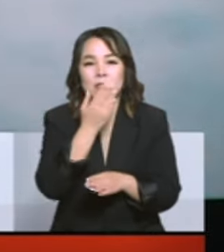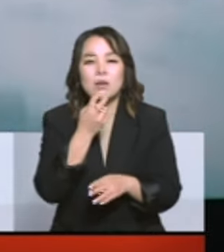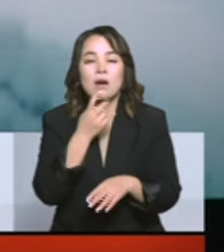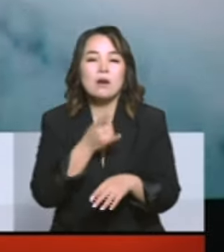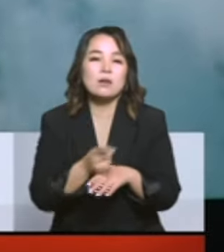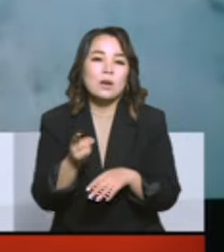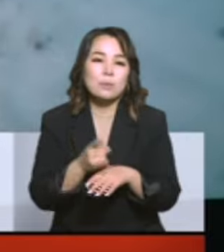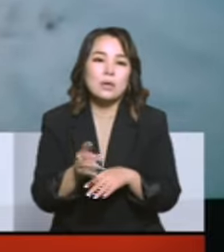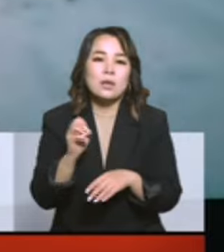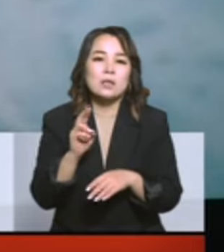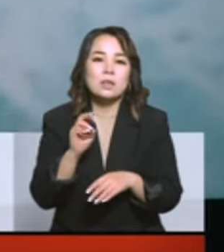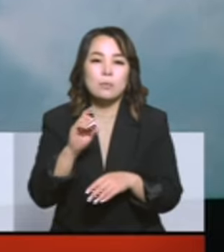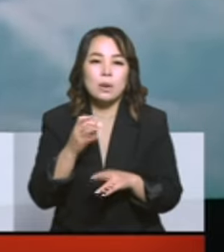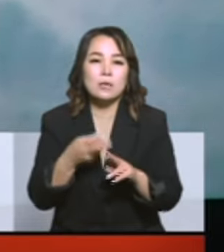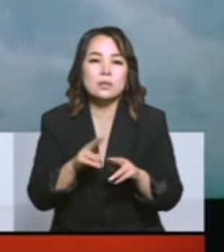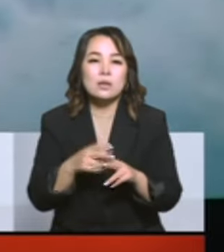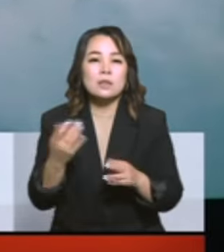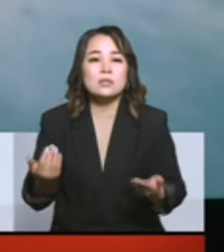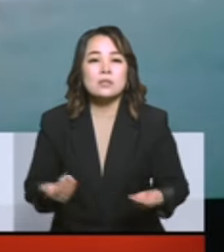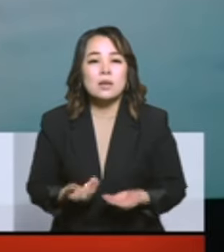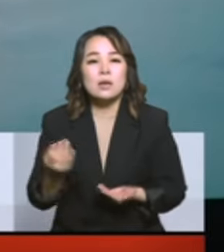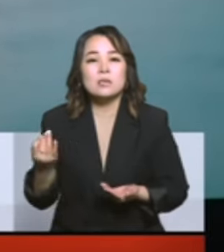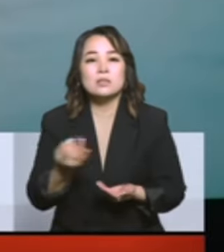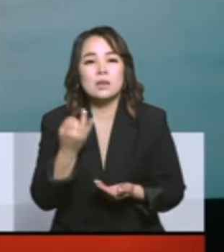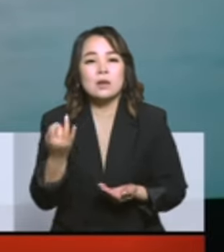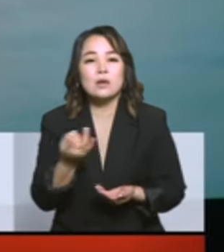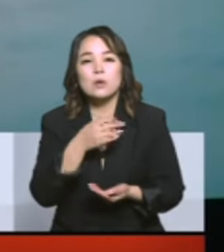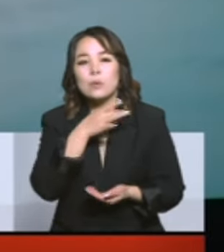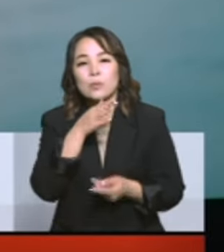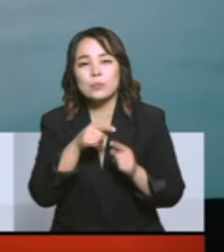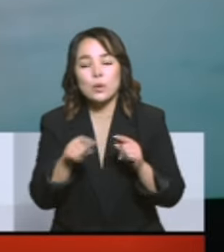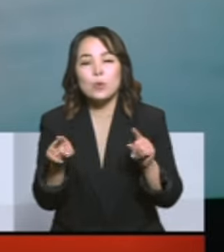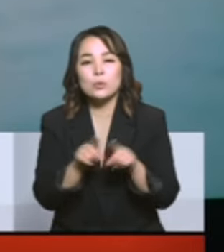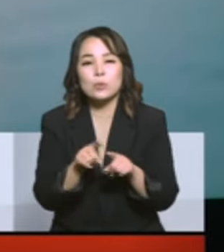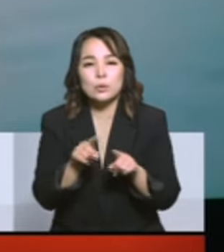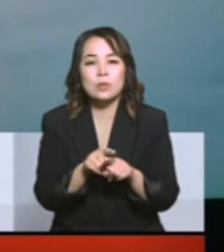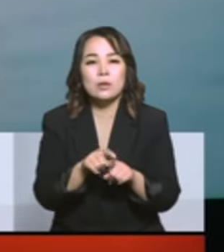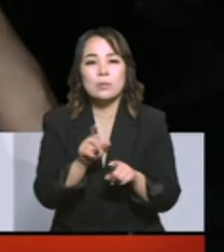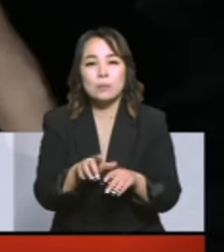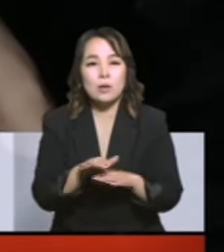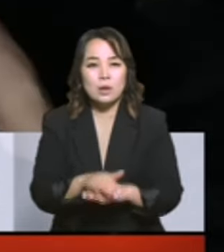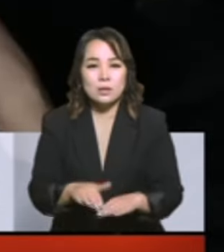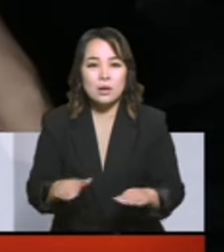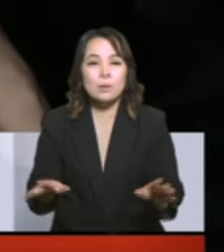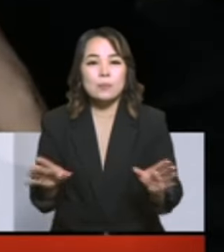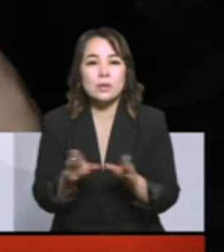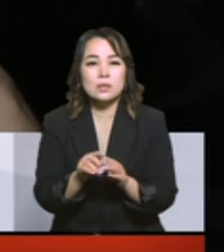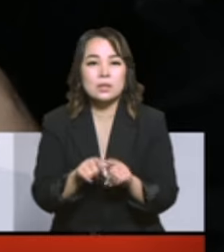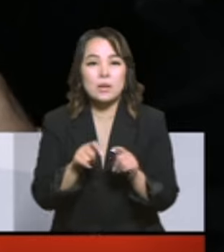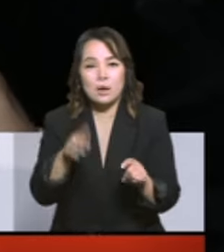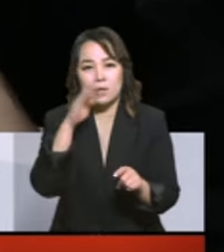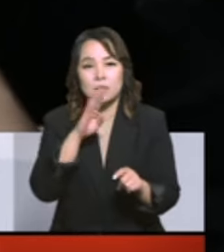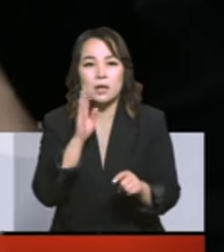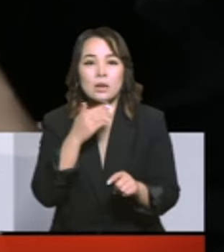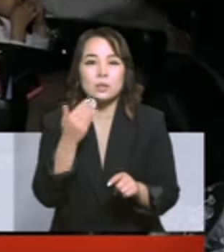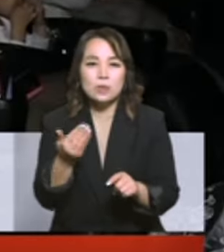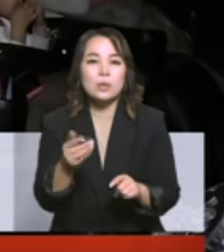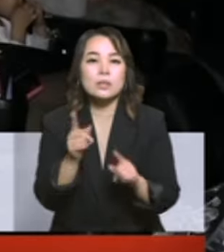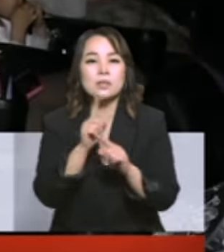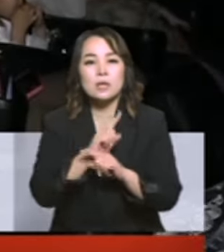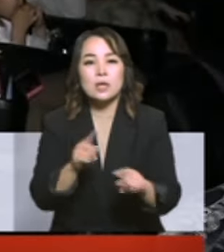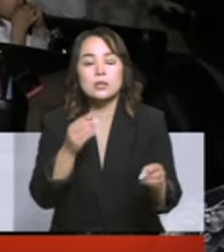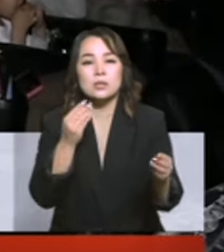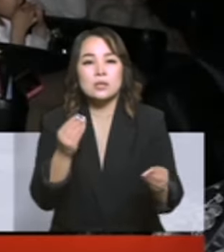Кинокомедиядағы Еркебайдың бастан кешкен оқиғалары мен ең қызықты сәттері жеткіншектерге де бірге келген ата-аналарына да ерекше